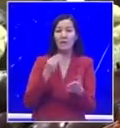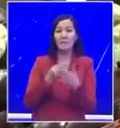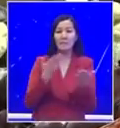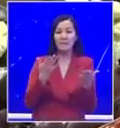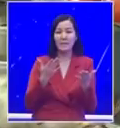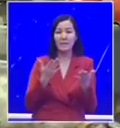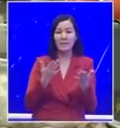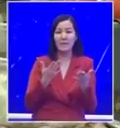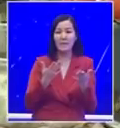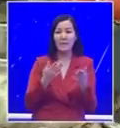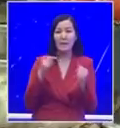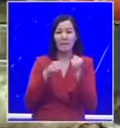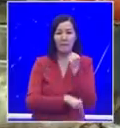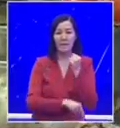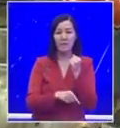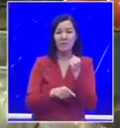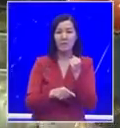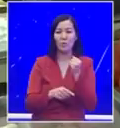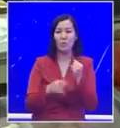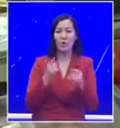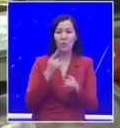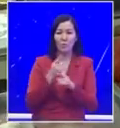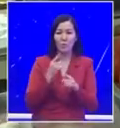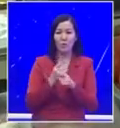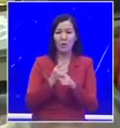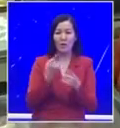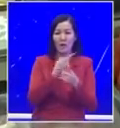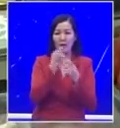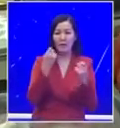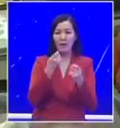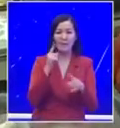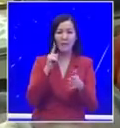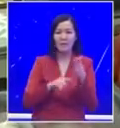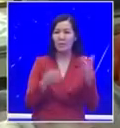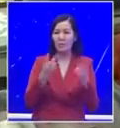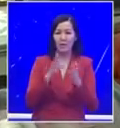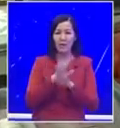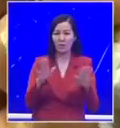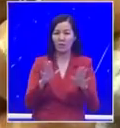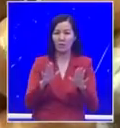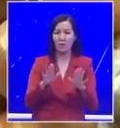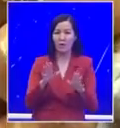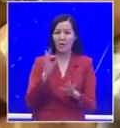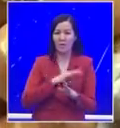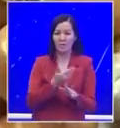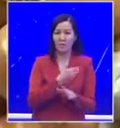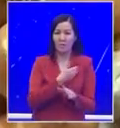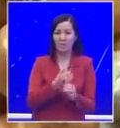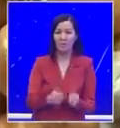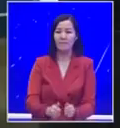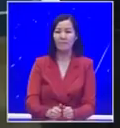мұқтаждығынан пайда түсіру бұл пасықтық деп айтыскер ақын Мұхтар Ниязов айтқандай, қазір сауда елдер тек табыс табуды көздеп